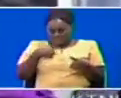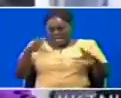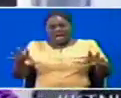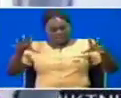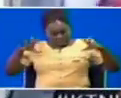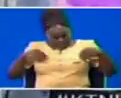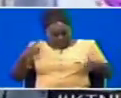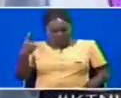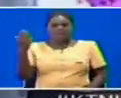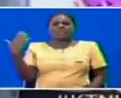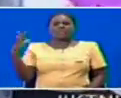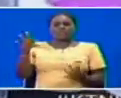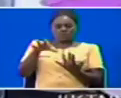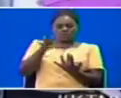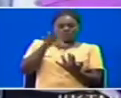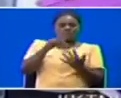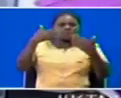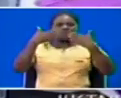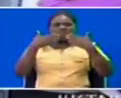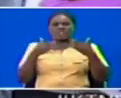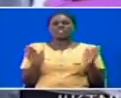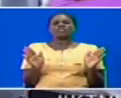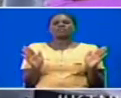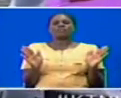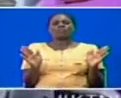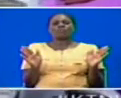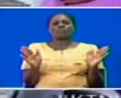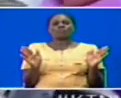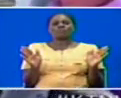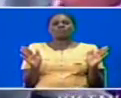on one thing. His nomination is liquidation. Call us.